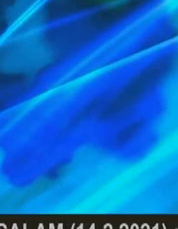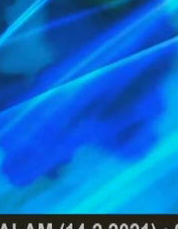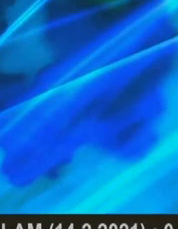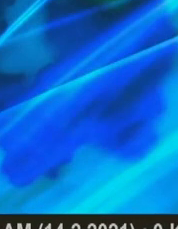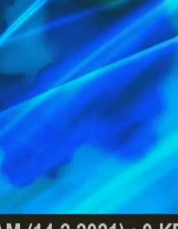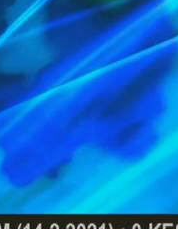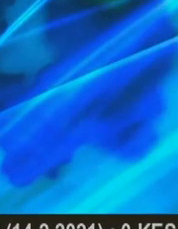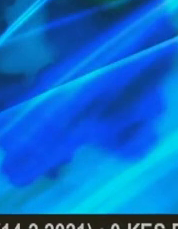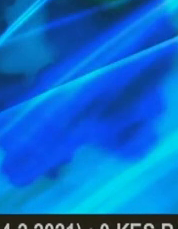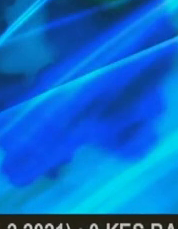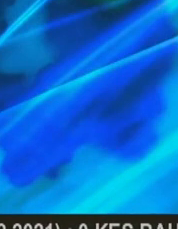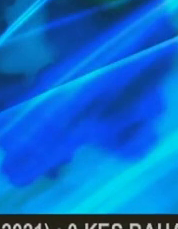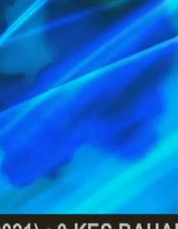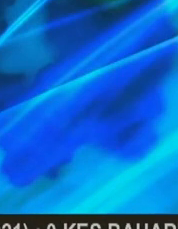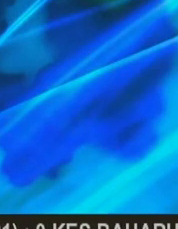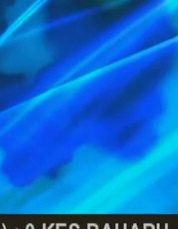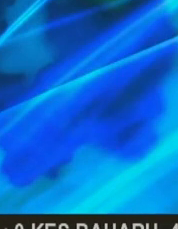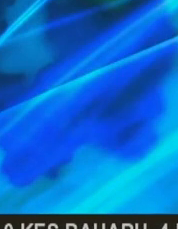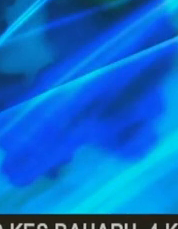dan talian kesehatan